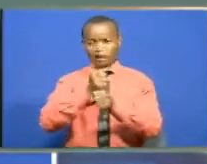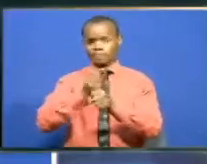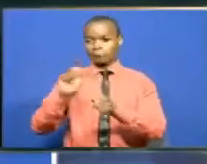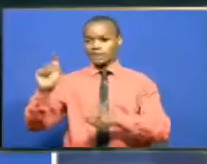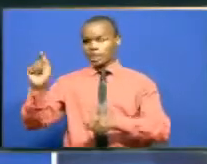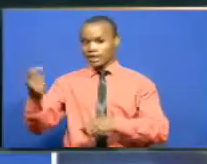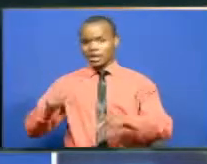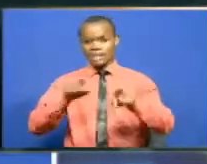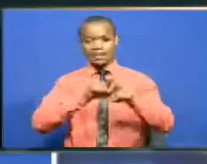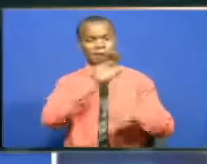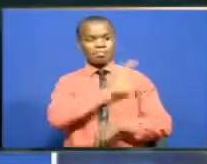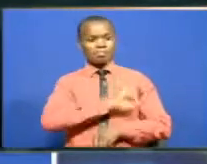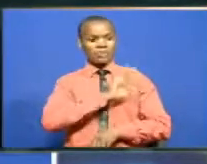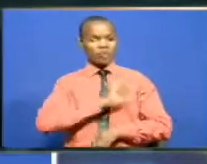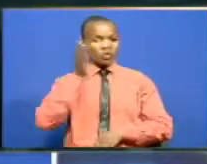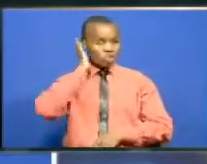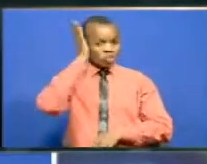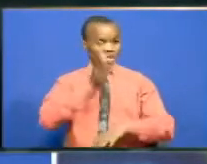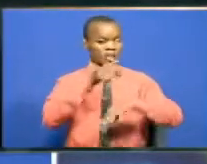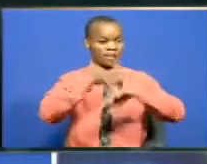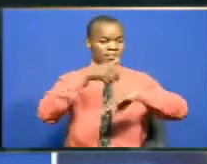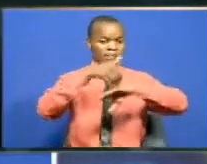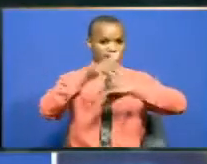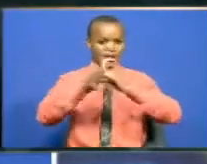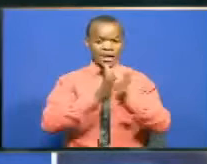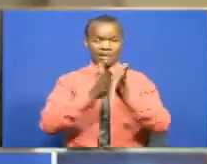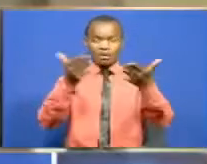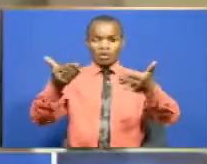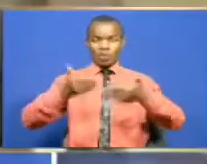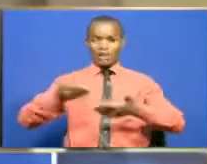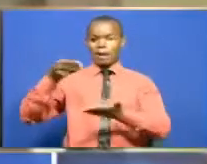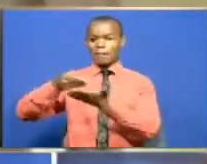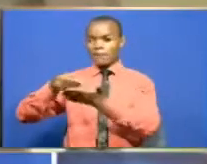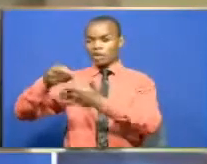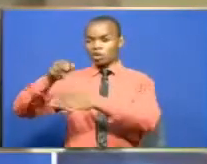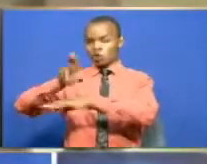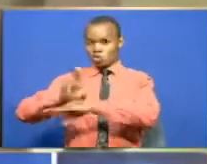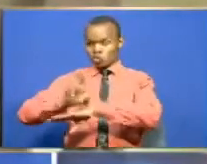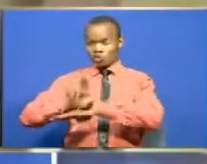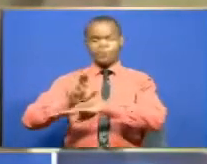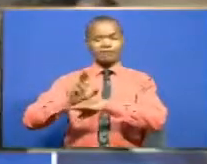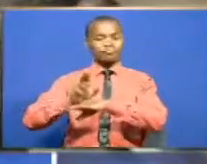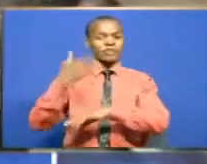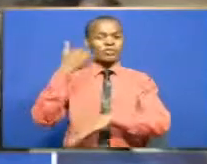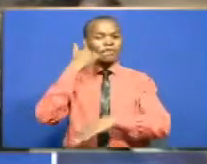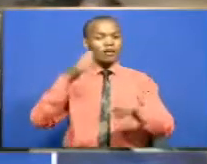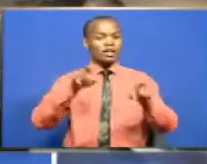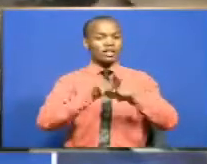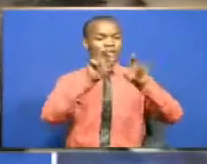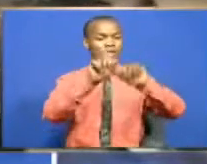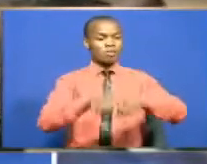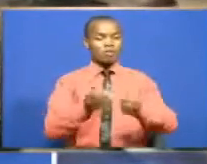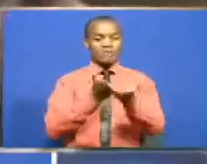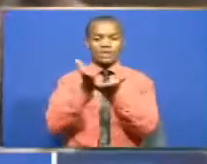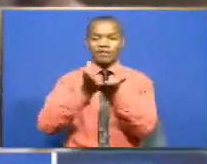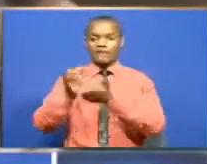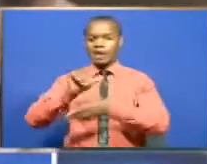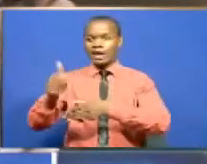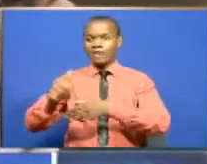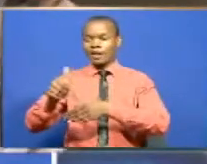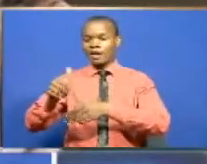kunufaika kutokana na huduma za kutuma na kupokea pesa kwa njia ya simu na kutekeleza huduma hizo kwenye masoko mengine barani